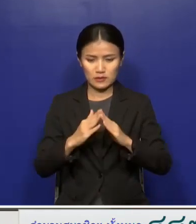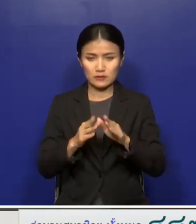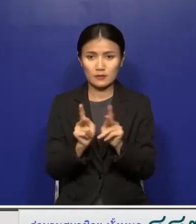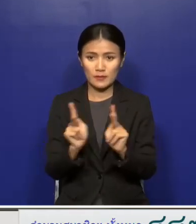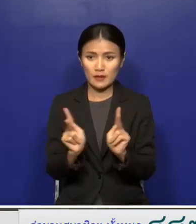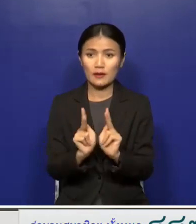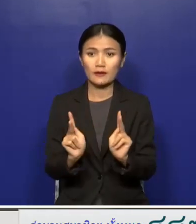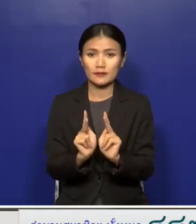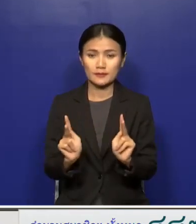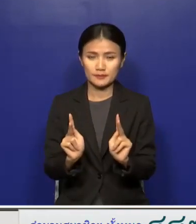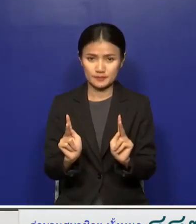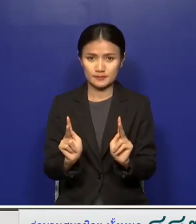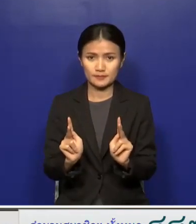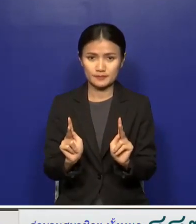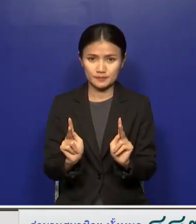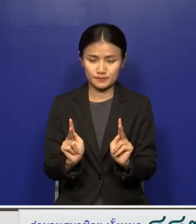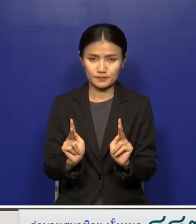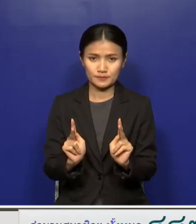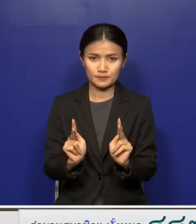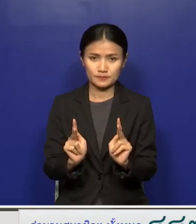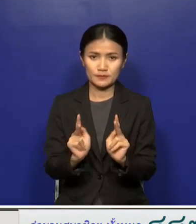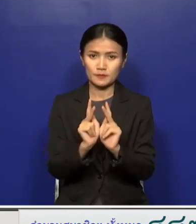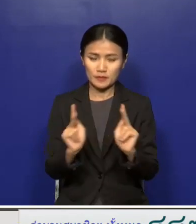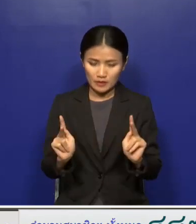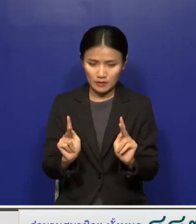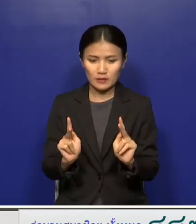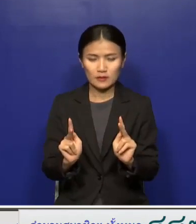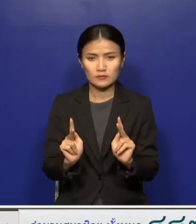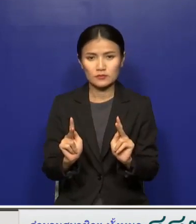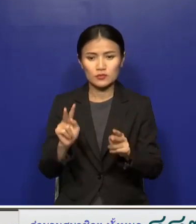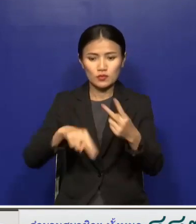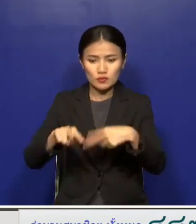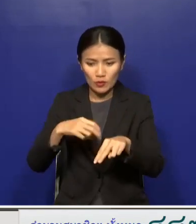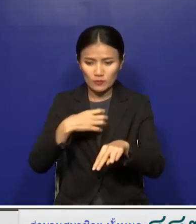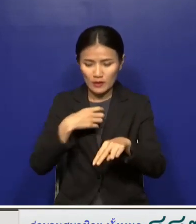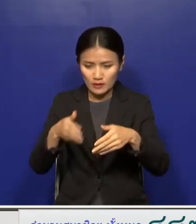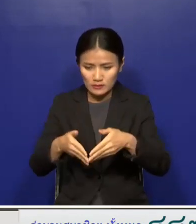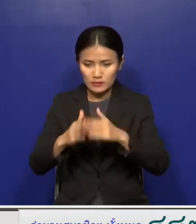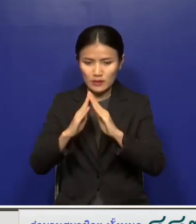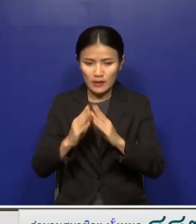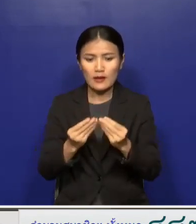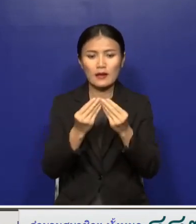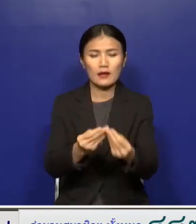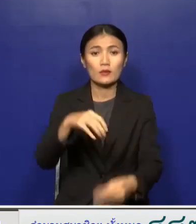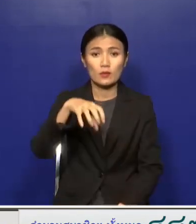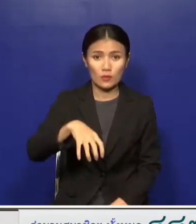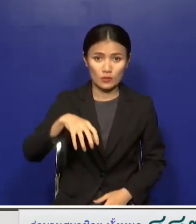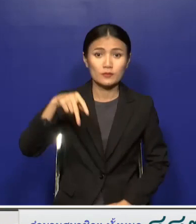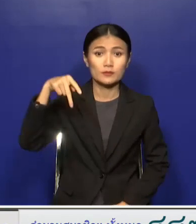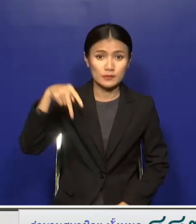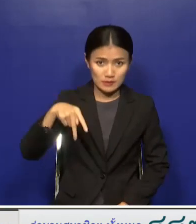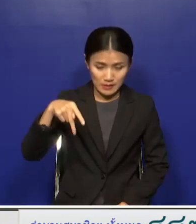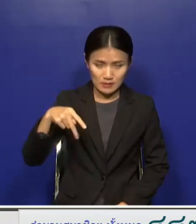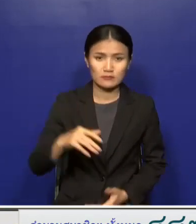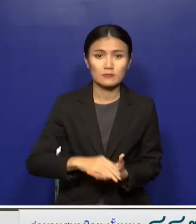รูปแบบการจัดตั้งองค์กรรูปแบบพิเศษเกิดขึ้นประโยชน์จะได้กับประชาชนและพี่น้องที่อยู่ในเ